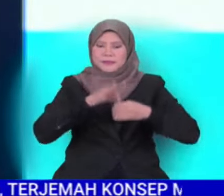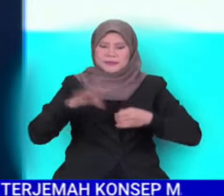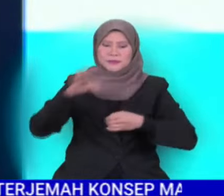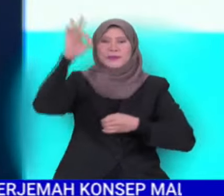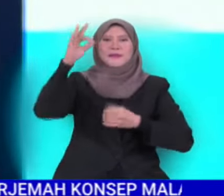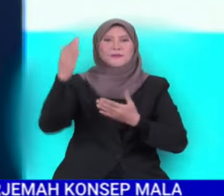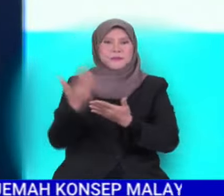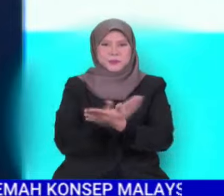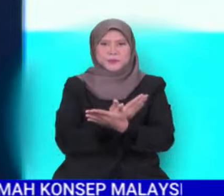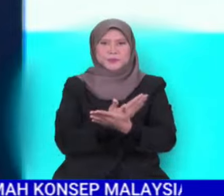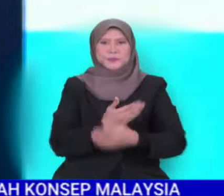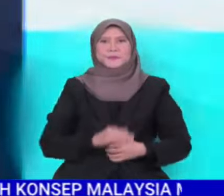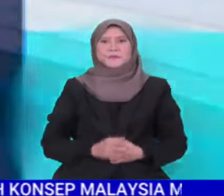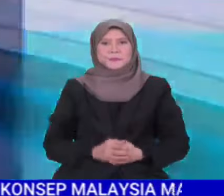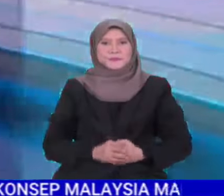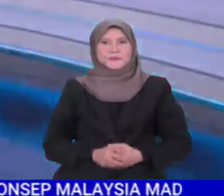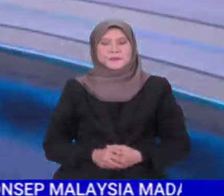baru.